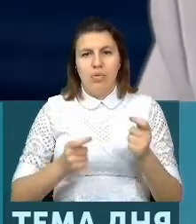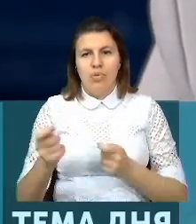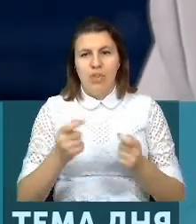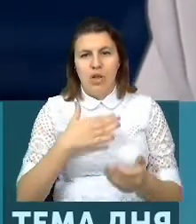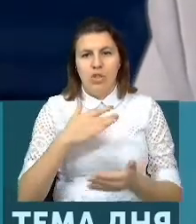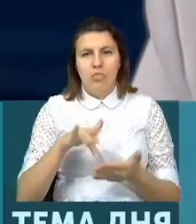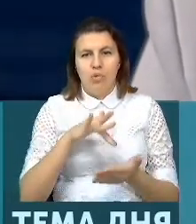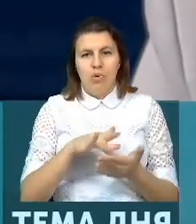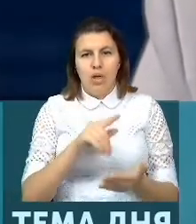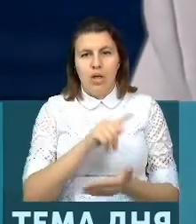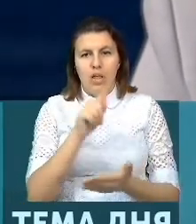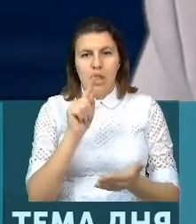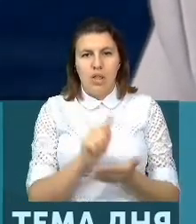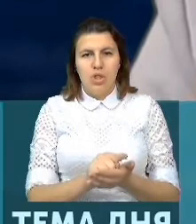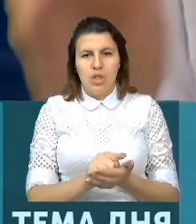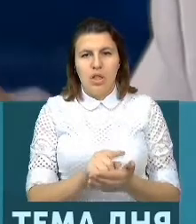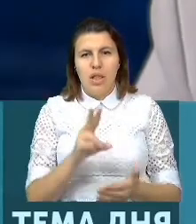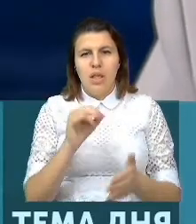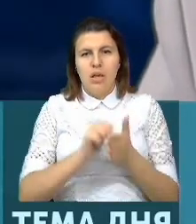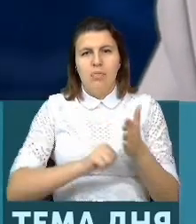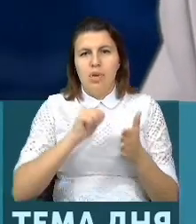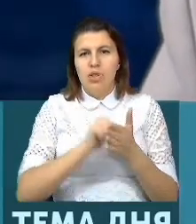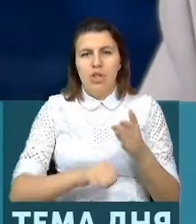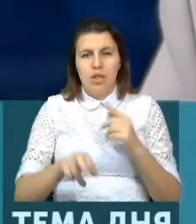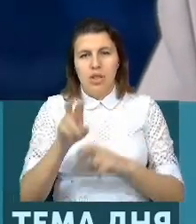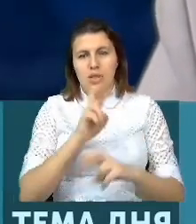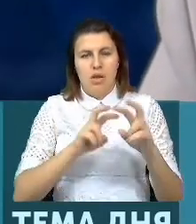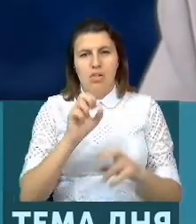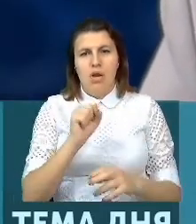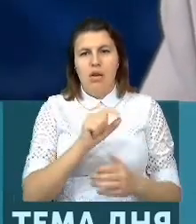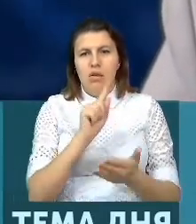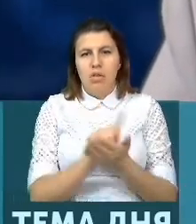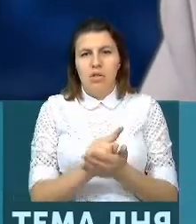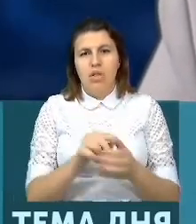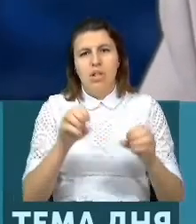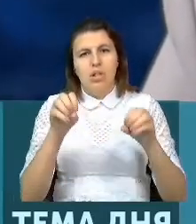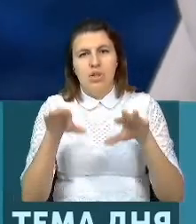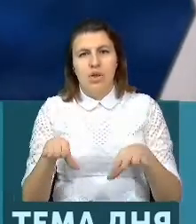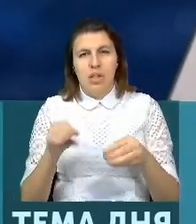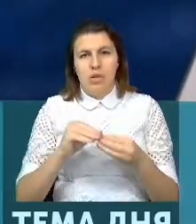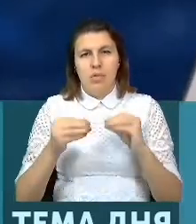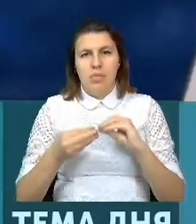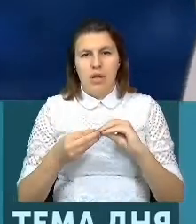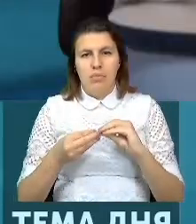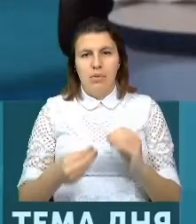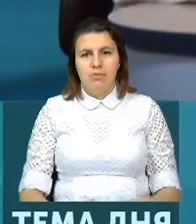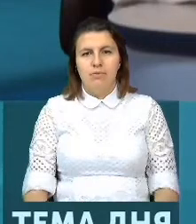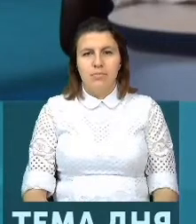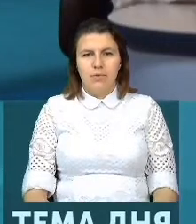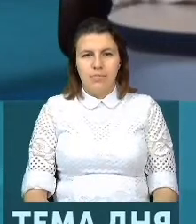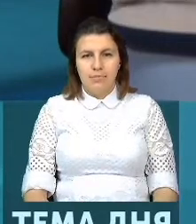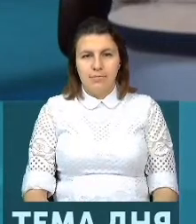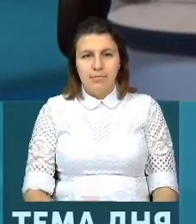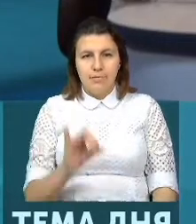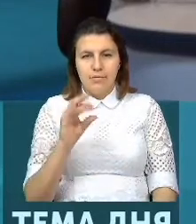должны не причины искать, а рішення проблем. Пане Віталію, дивіться,